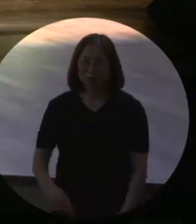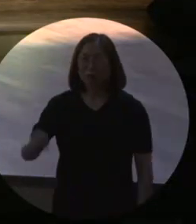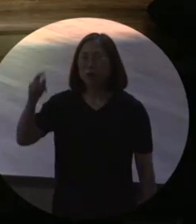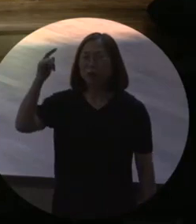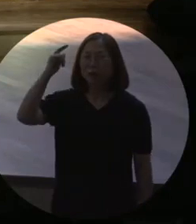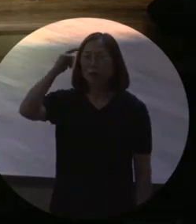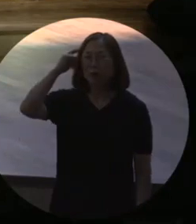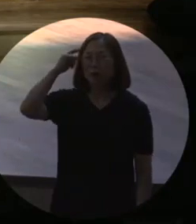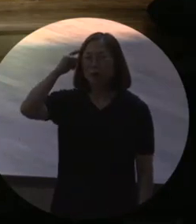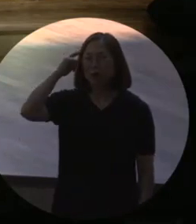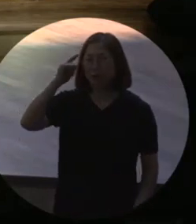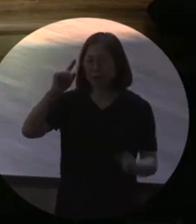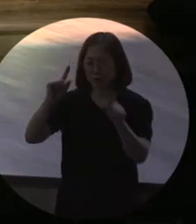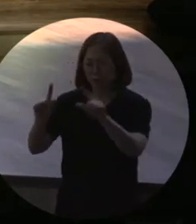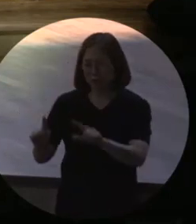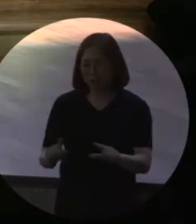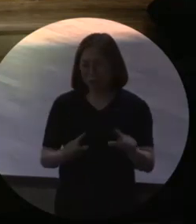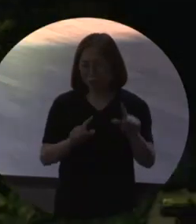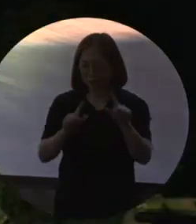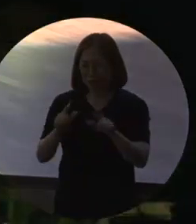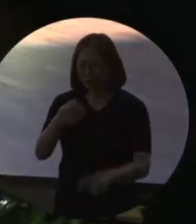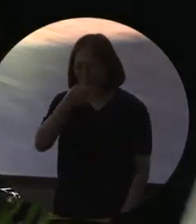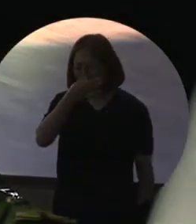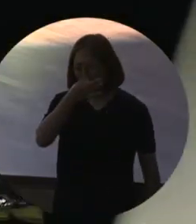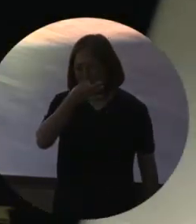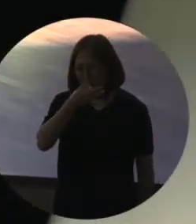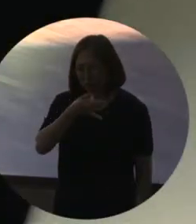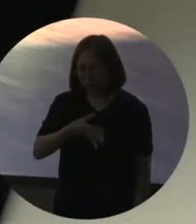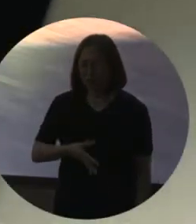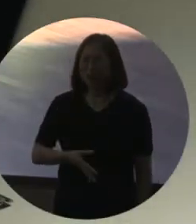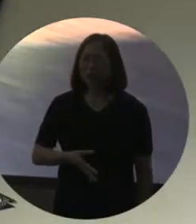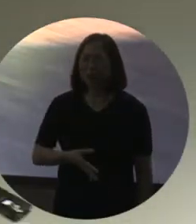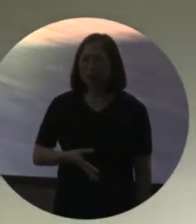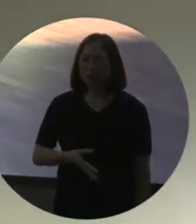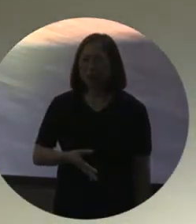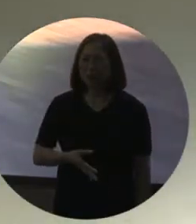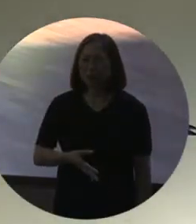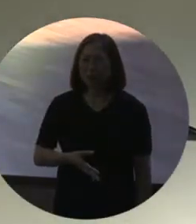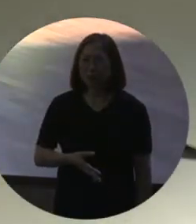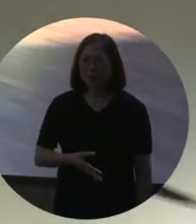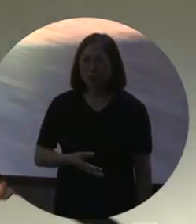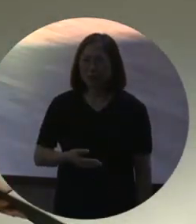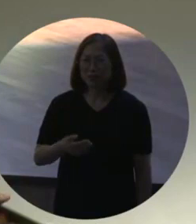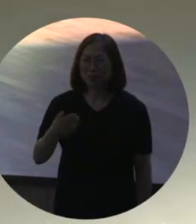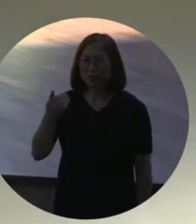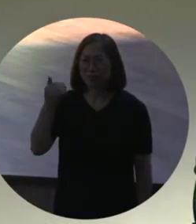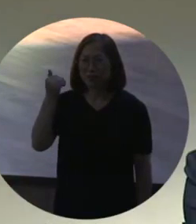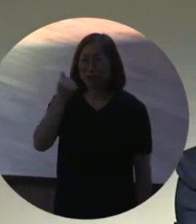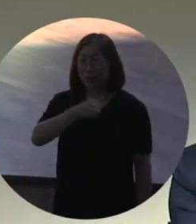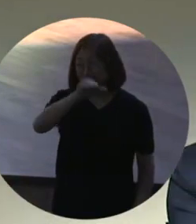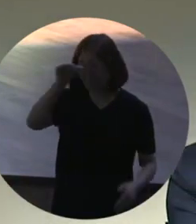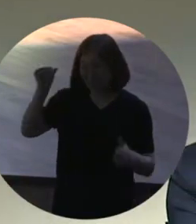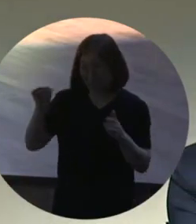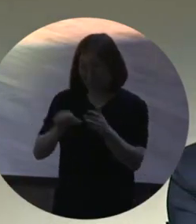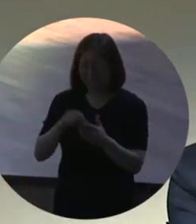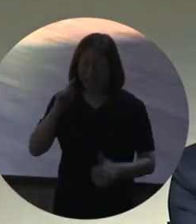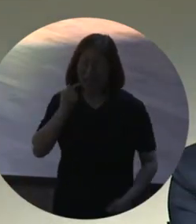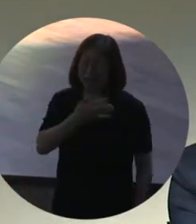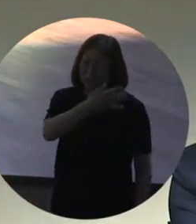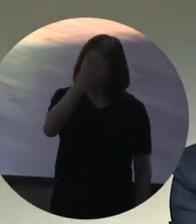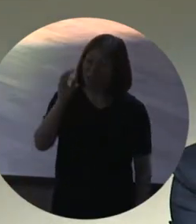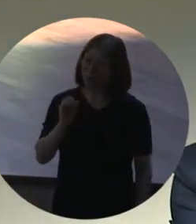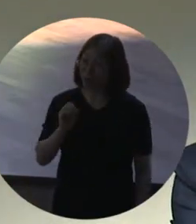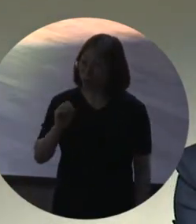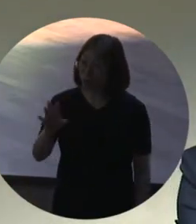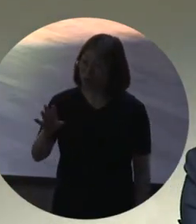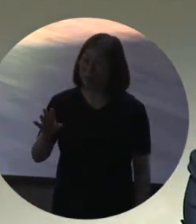이렇게 사는 게 힘들기만 한지 누가 인생이 아름답다고 말한